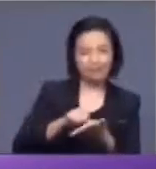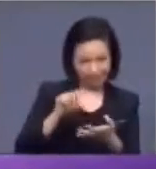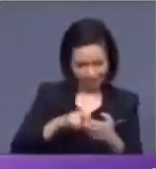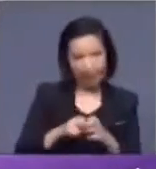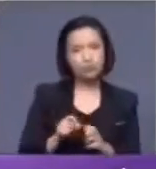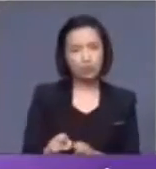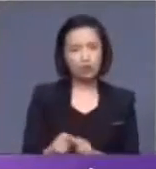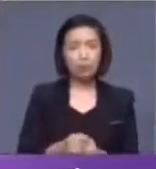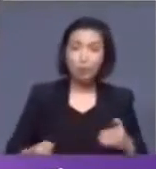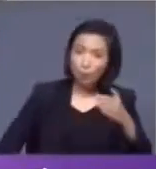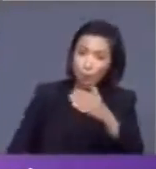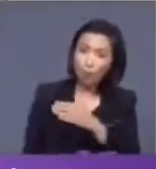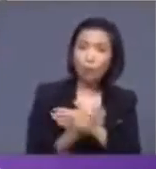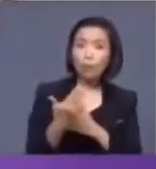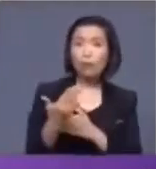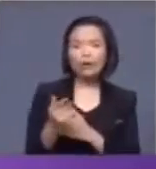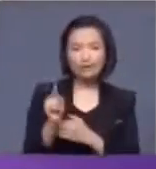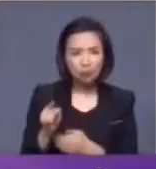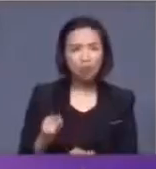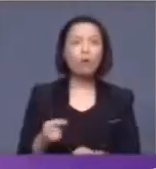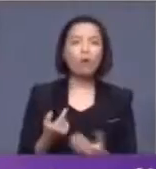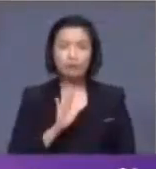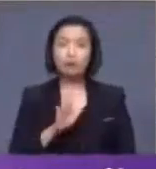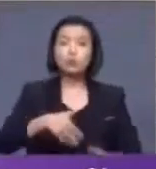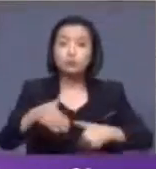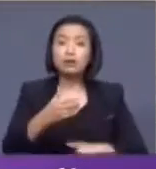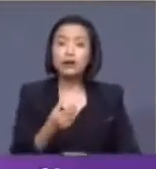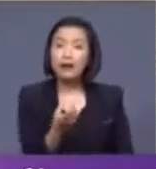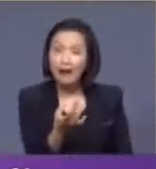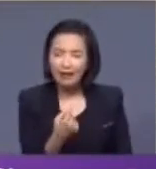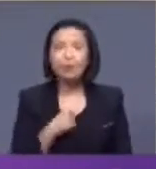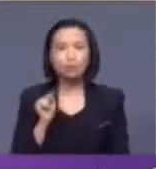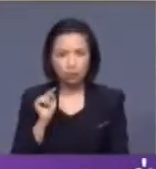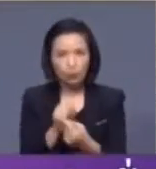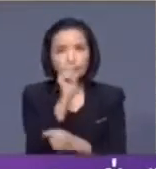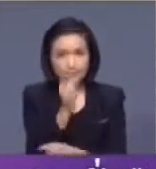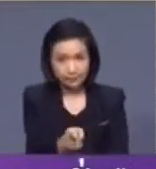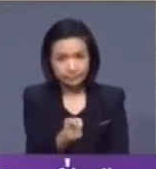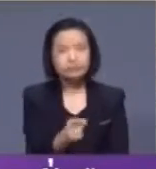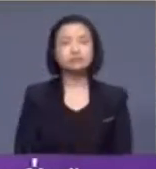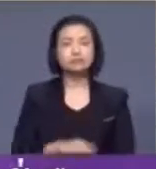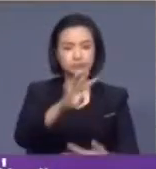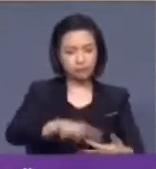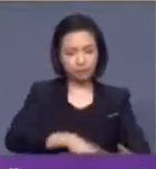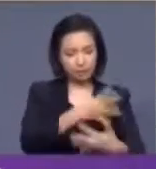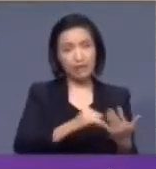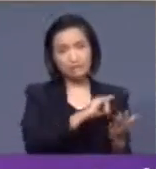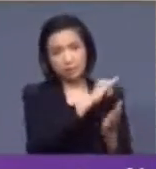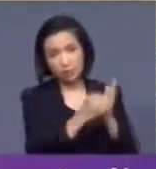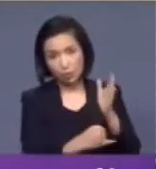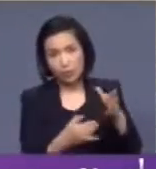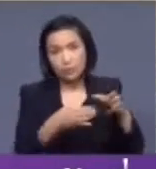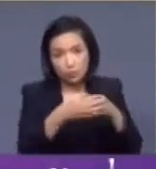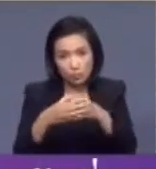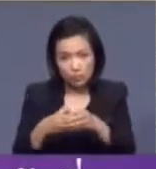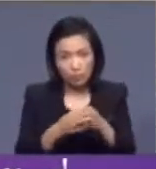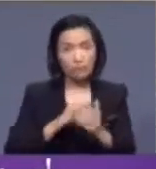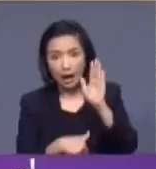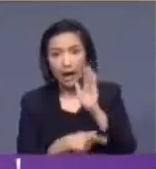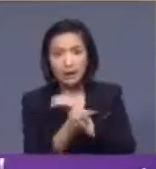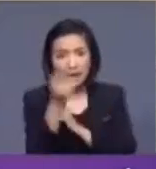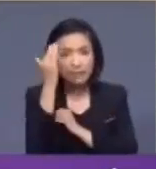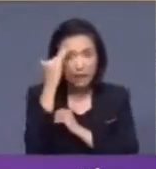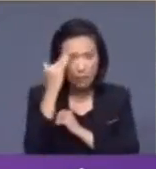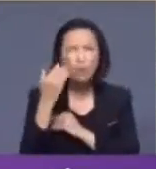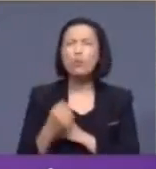9ประการด้วยกันค่ะ นอกจากนี้นะคะก็ได้สั่งการให้เพิ่มเรื่องของการขับเคลื่อนงานตามภารกิจของทุกหน่วยงานให้ประสานสอดคล้